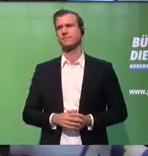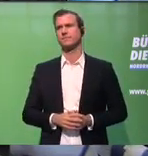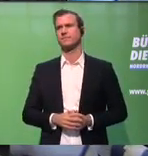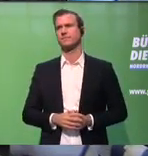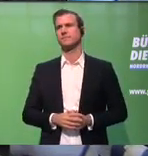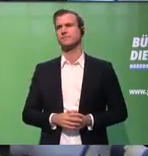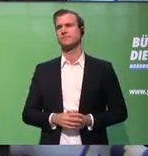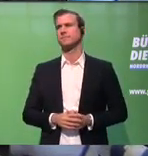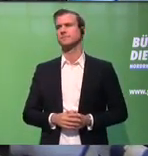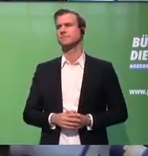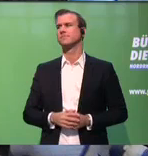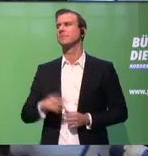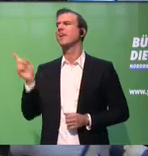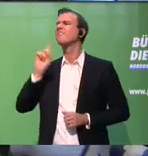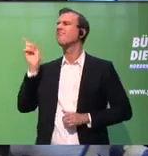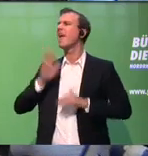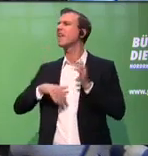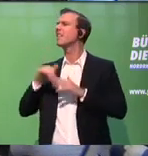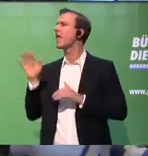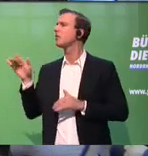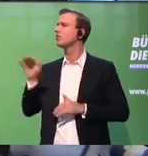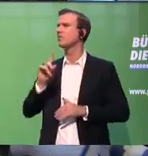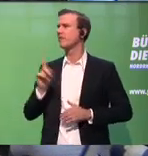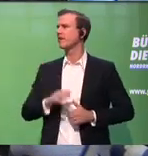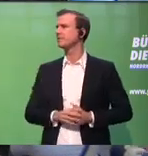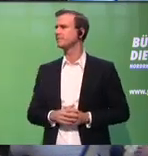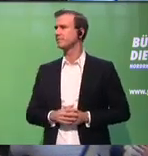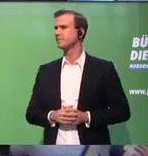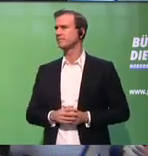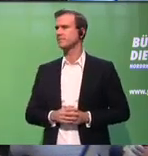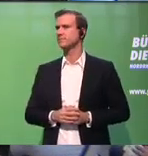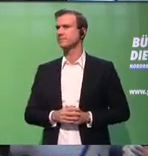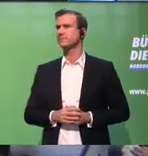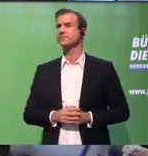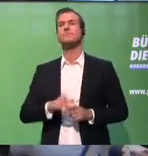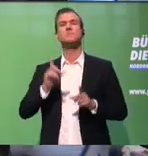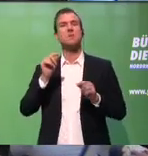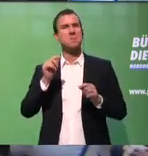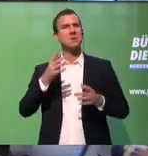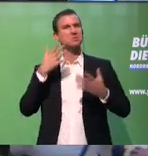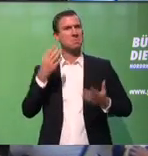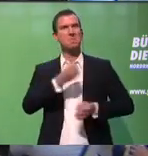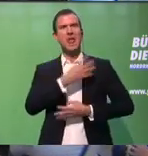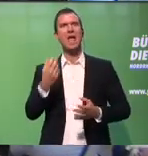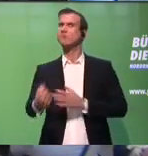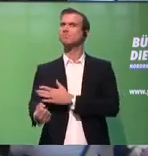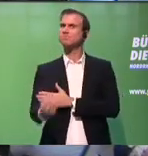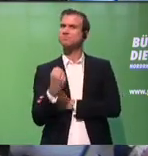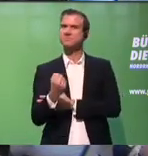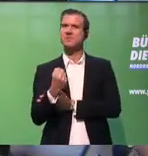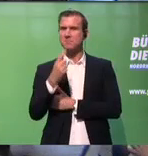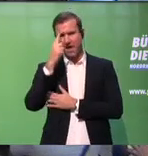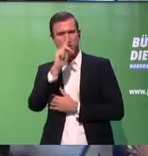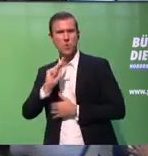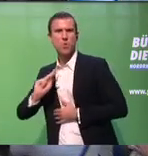Wer möchte sich gerne enthalten? So, und damit schicken wir ein sehr starkes Signal von diesem Landesparteirat